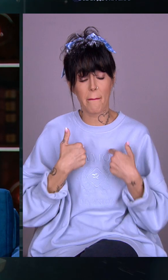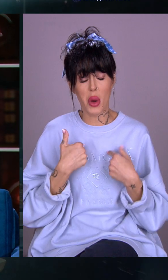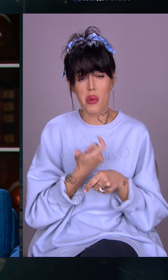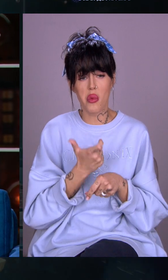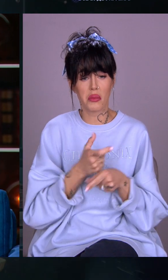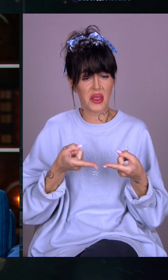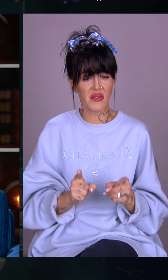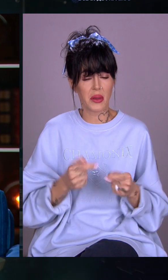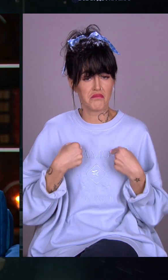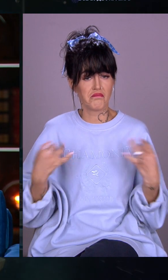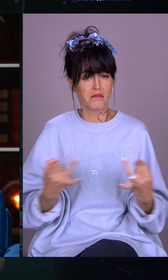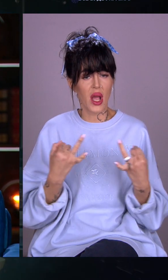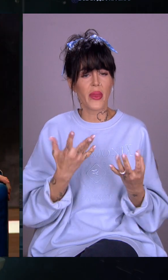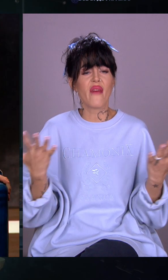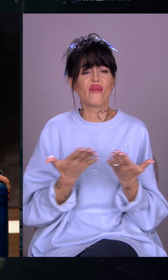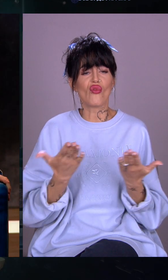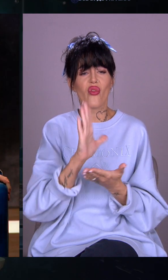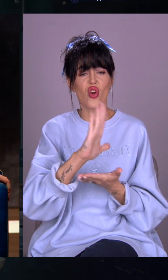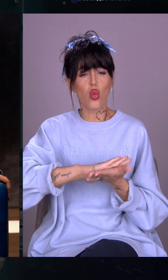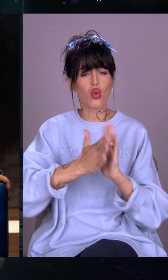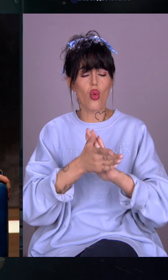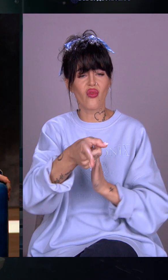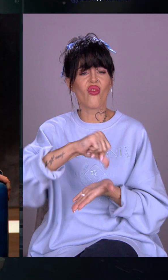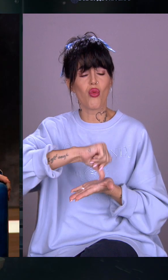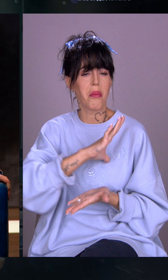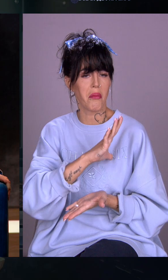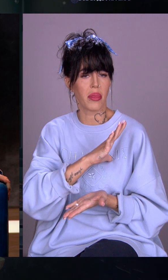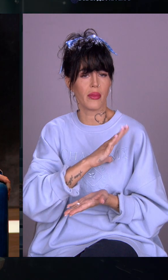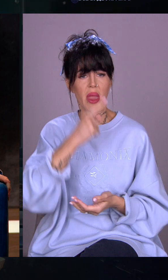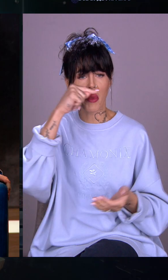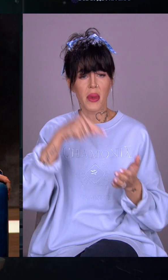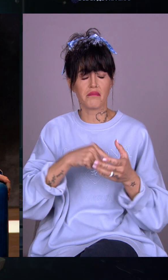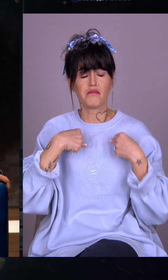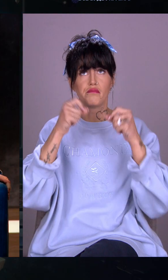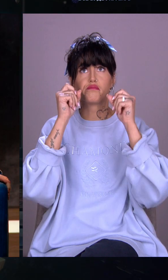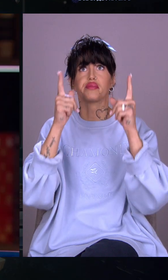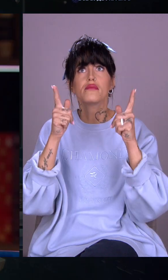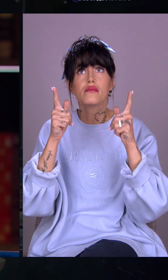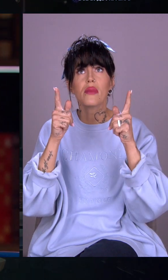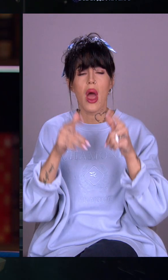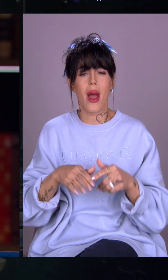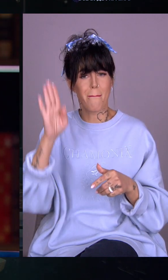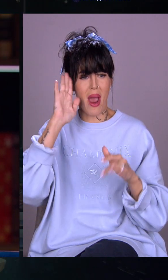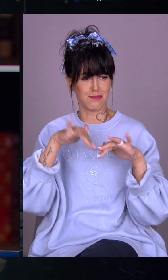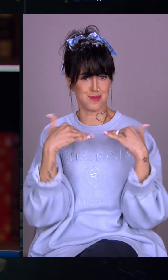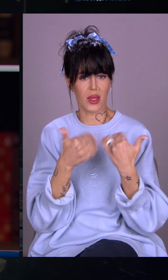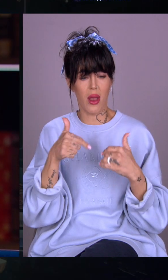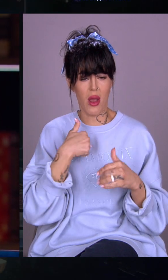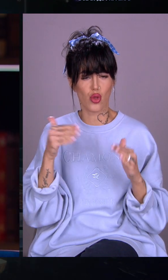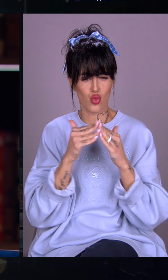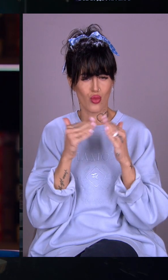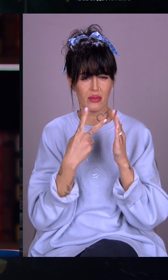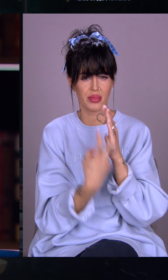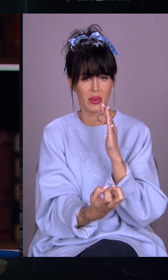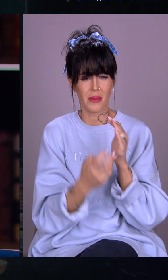яких умовах вам доводилось виступати? Колись ми просипаємося у пацанів на хаті. Так. Десь там було кілометрів 7, це почти